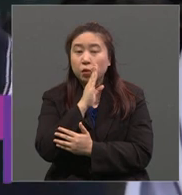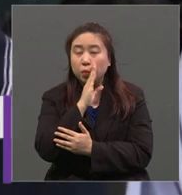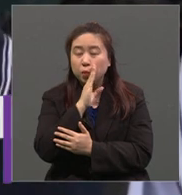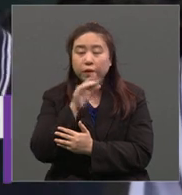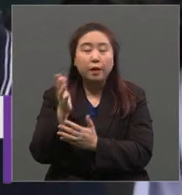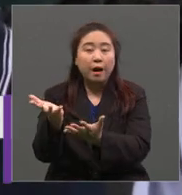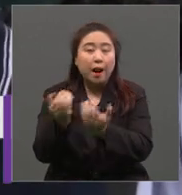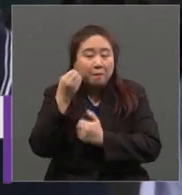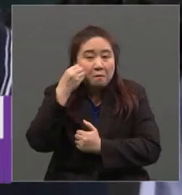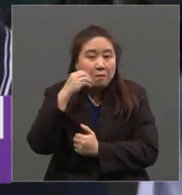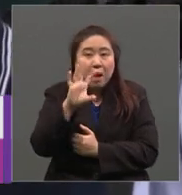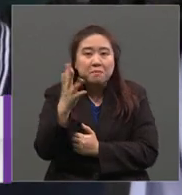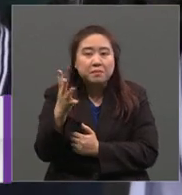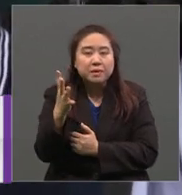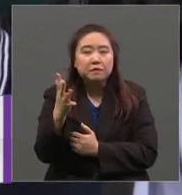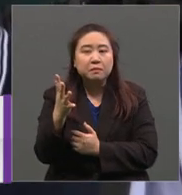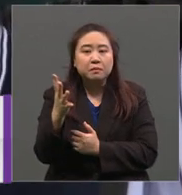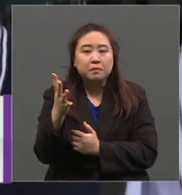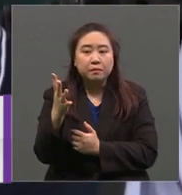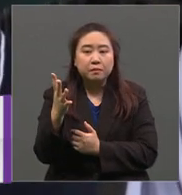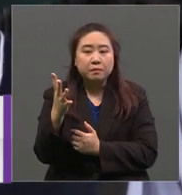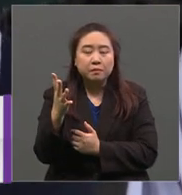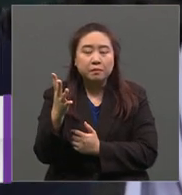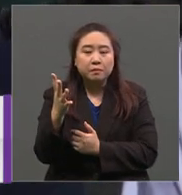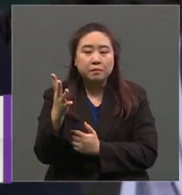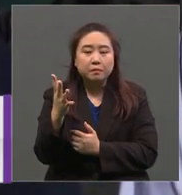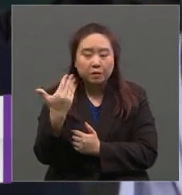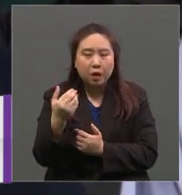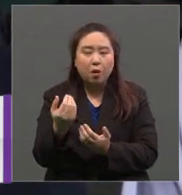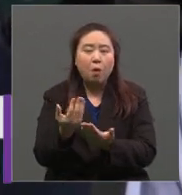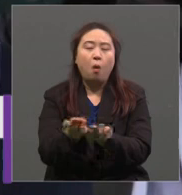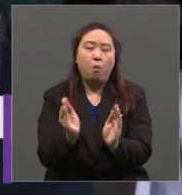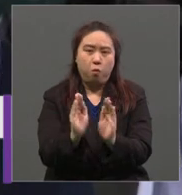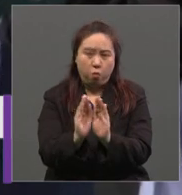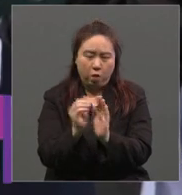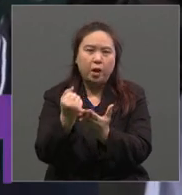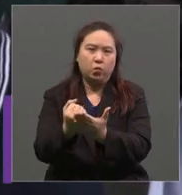แน่แล้วท่านช่วยเหลือครอบครัวของน้องดา